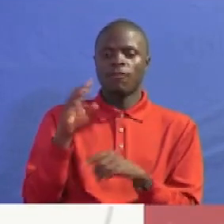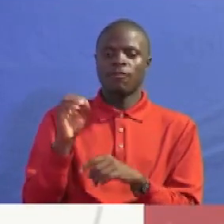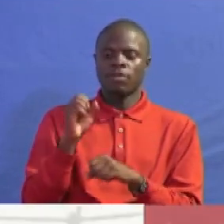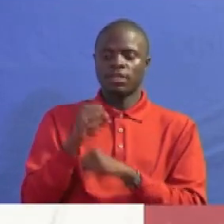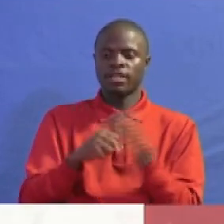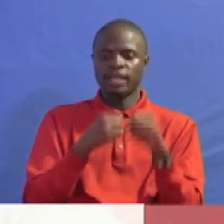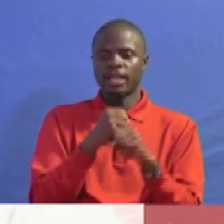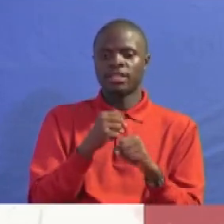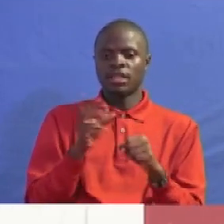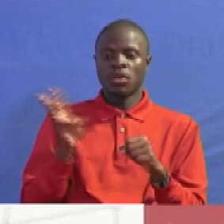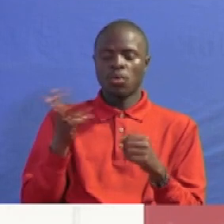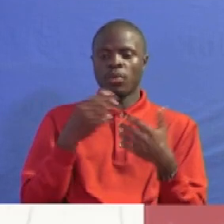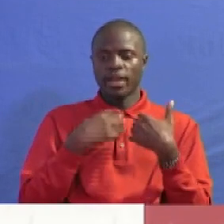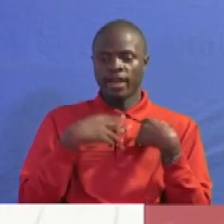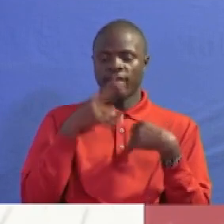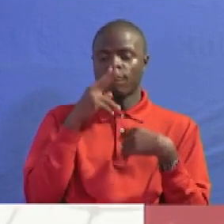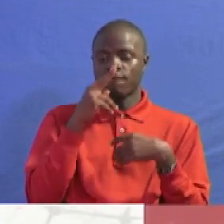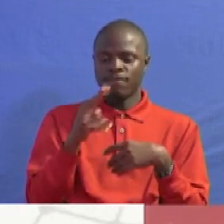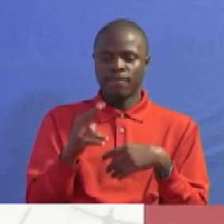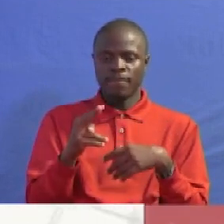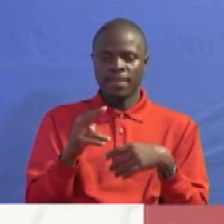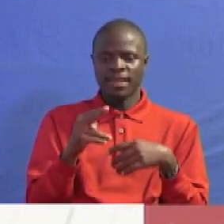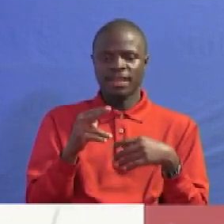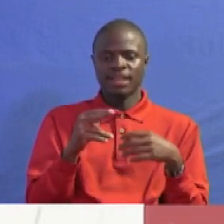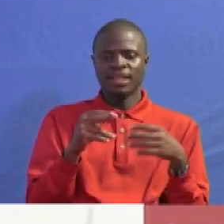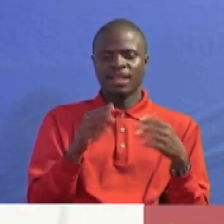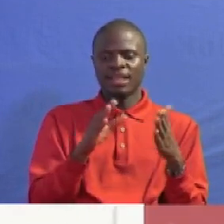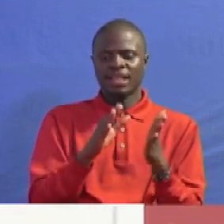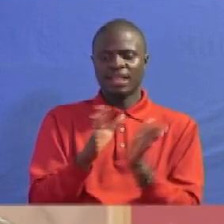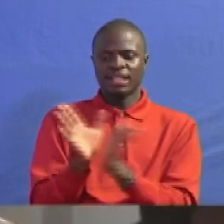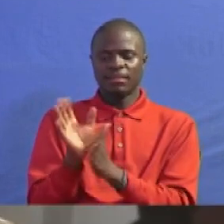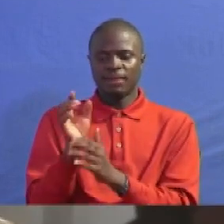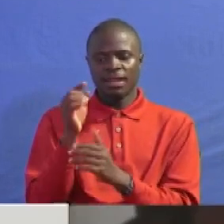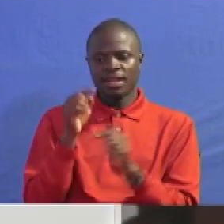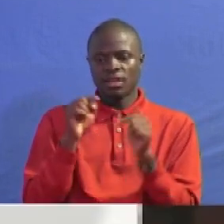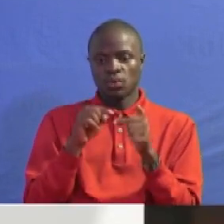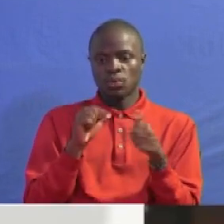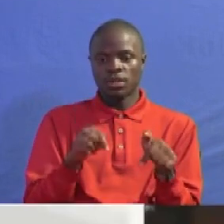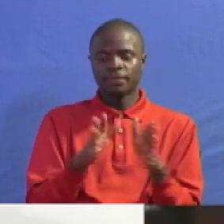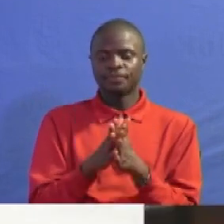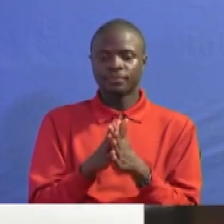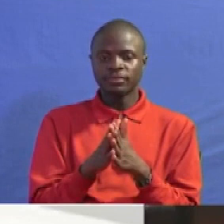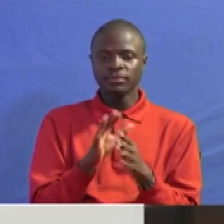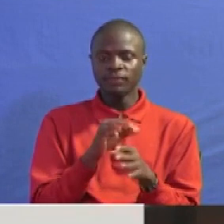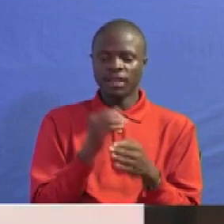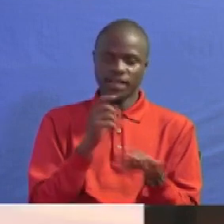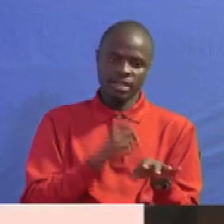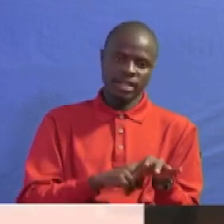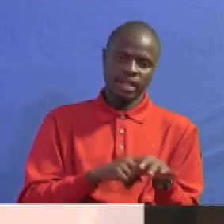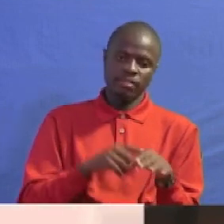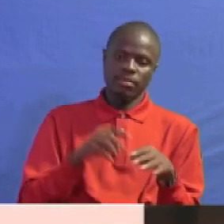sisi watu ya pastoralist tunilinyoroswa kiboko na hiyo session paper mpaka waleo. Na wakati devolution